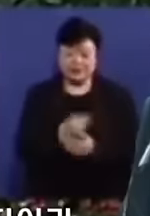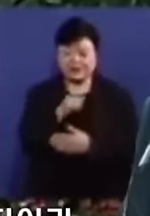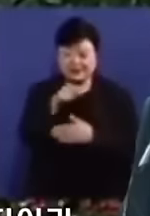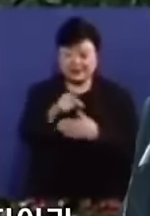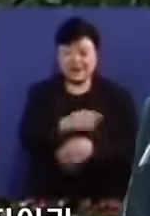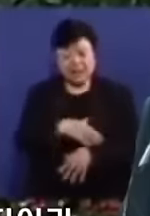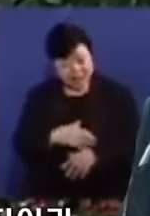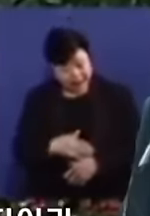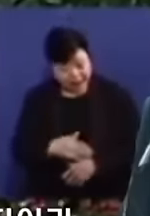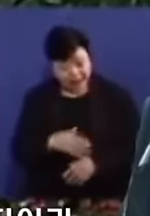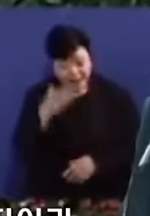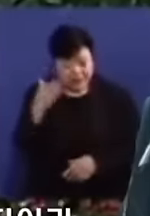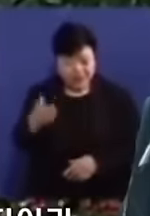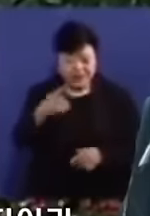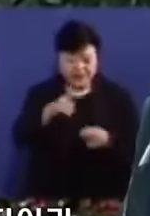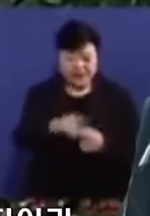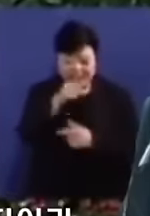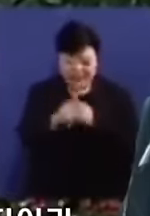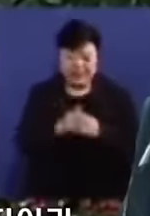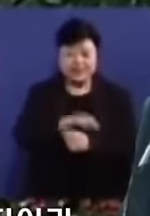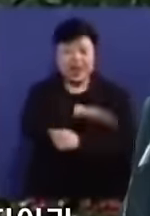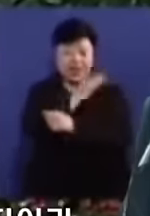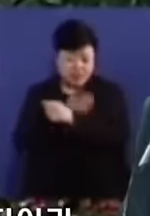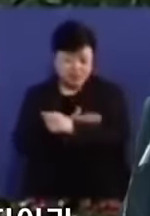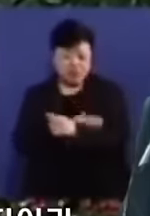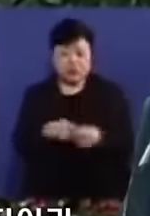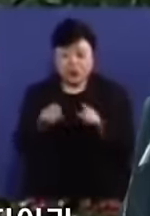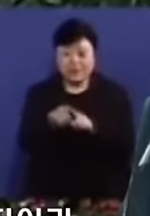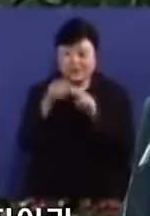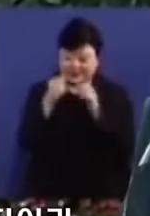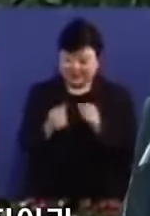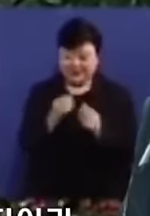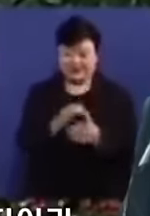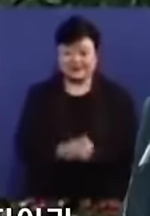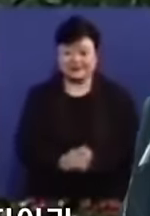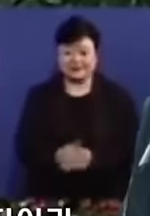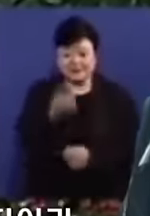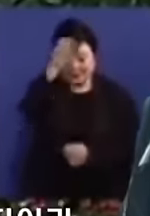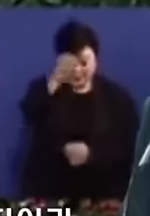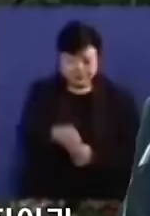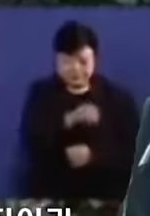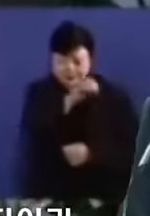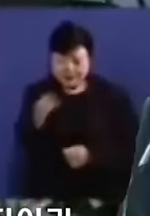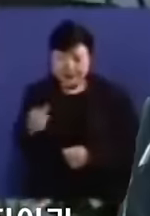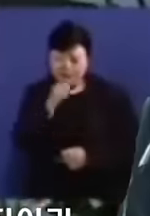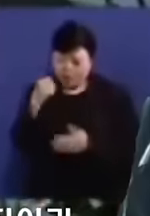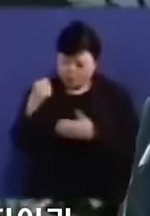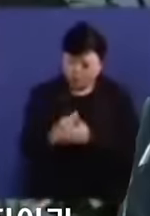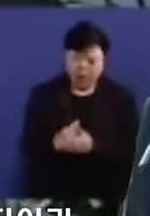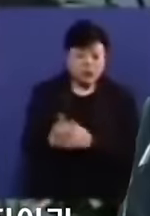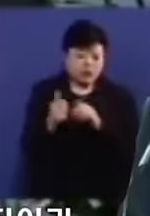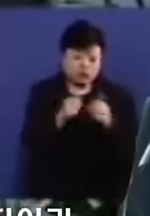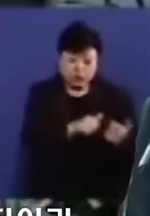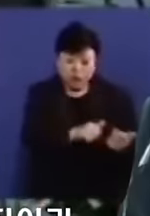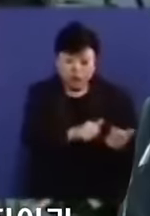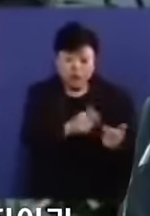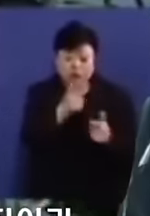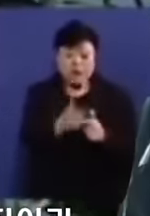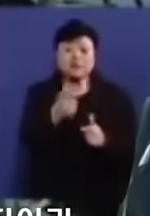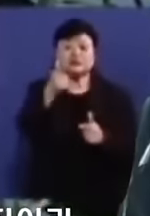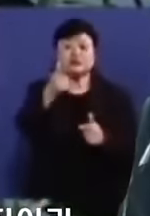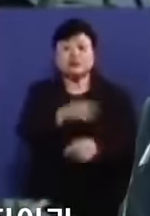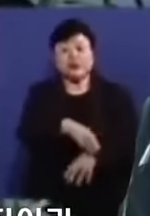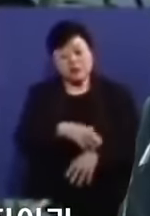안에서 약하나 너희에게 대하여 하나님의 능력으로 그와 함께 살리라. 십자가에 못 박혀 죽을 때 예수님